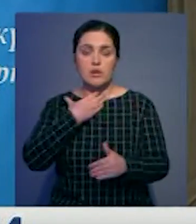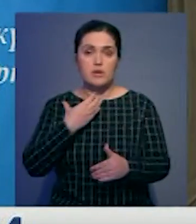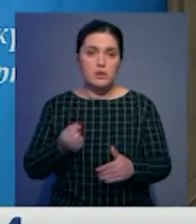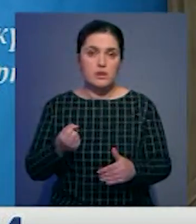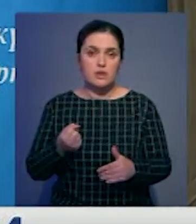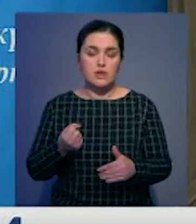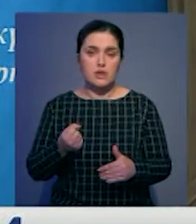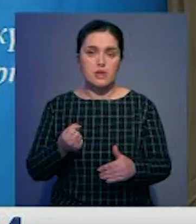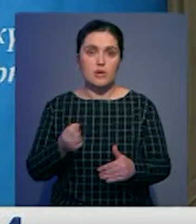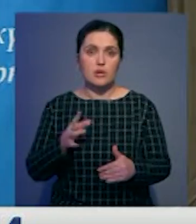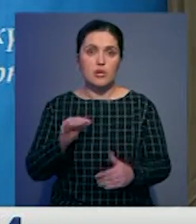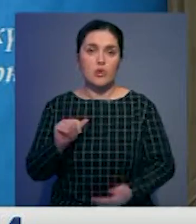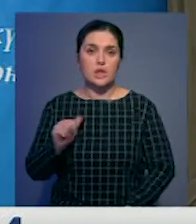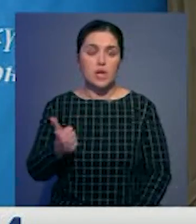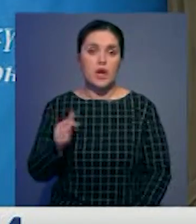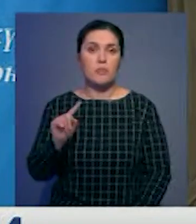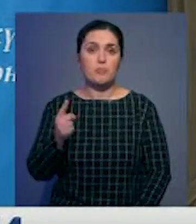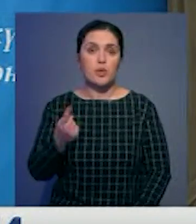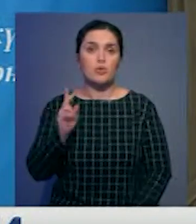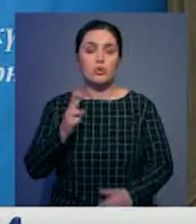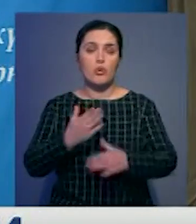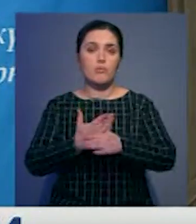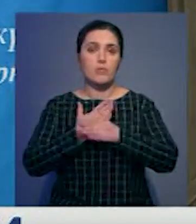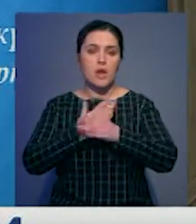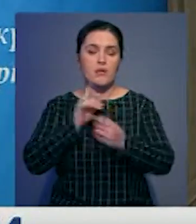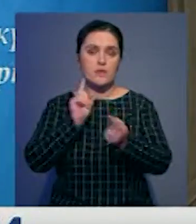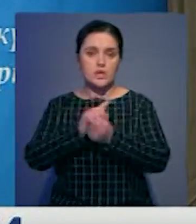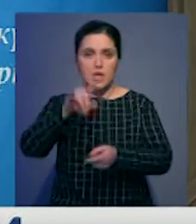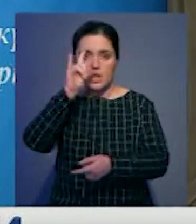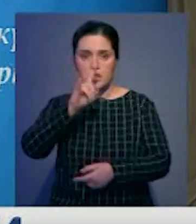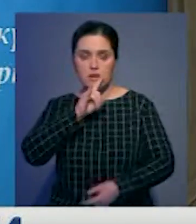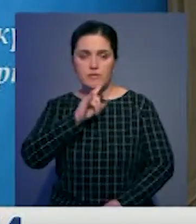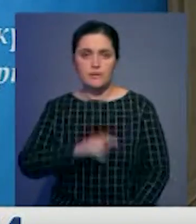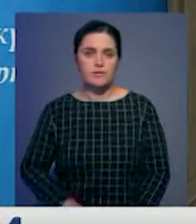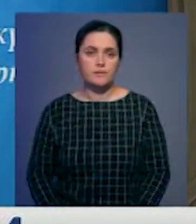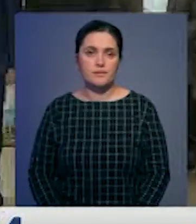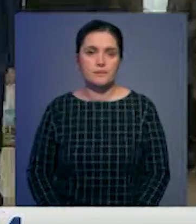Но самое главное, что первые, кто их встречал, оказались казахи.